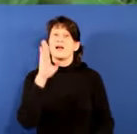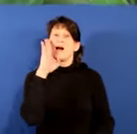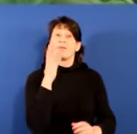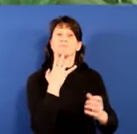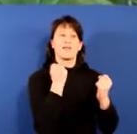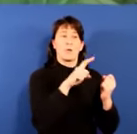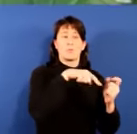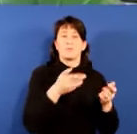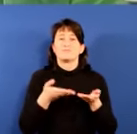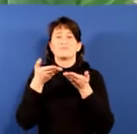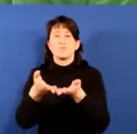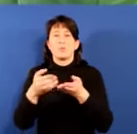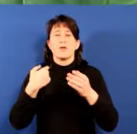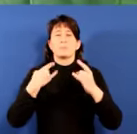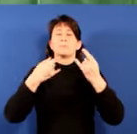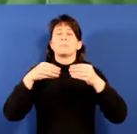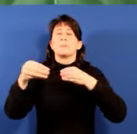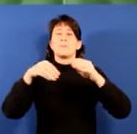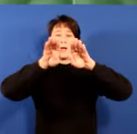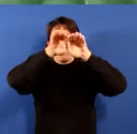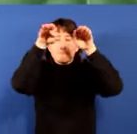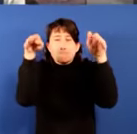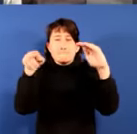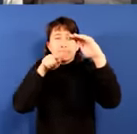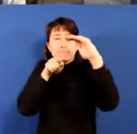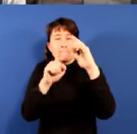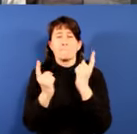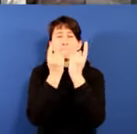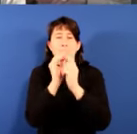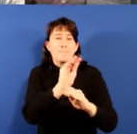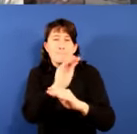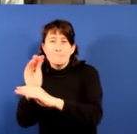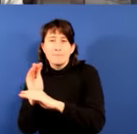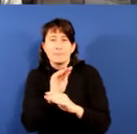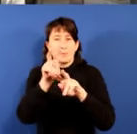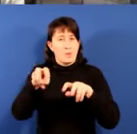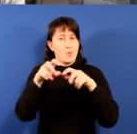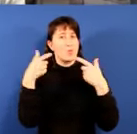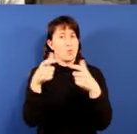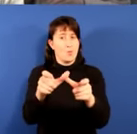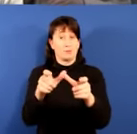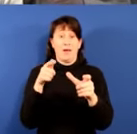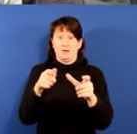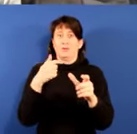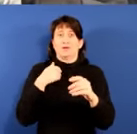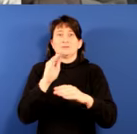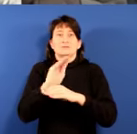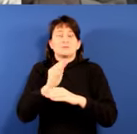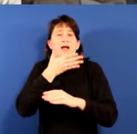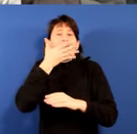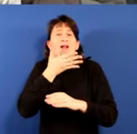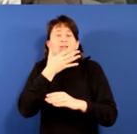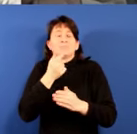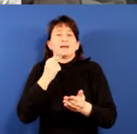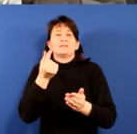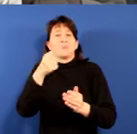Onurak alde bietan emango dira, alde batetik mendiko hondakinak erregai bihurtuko dira, eta bestetik tomatea, piperra eta antzeko